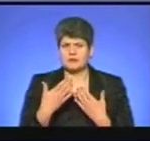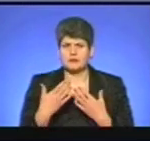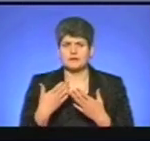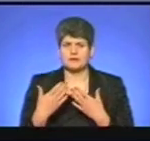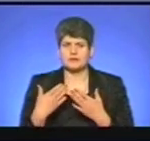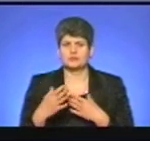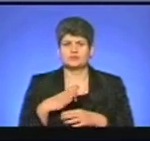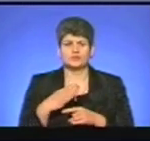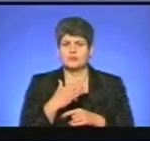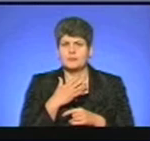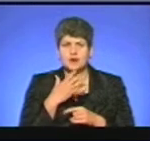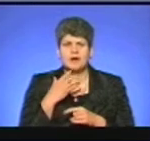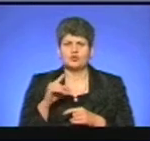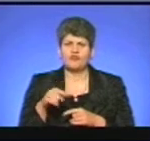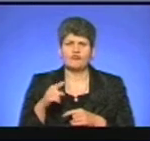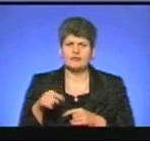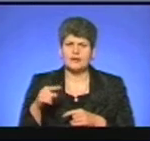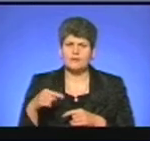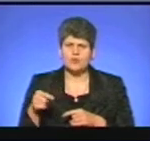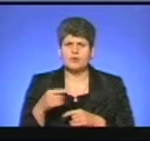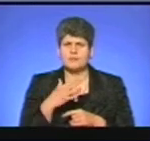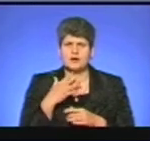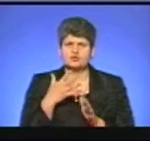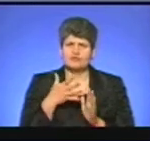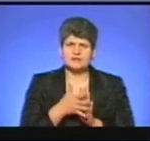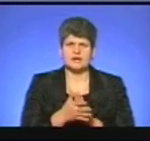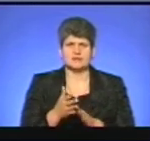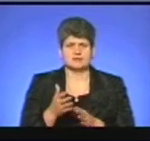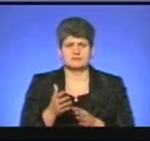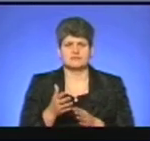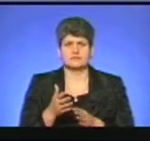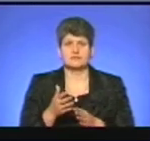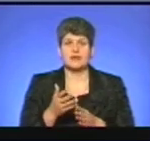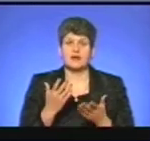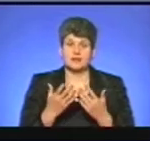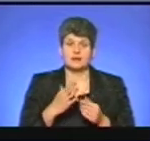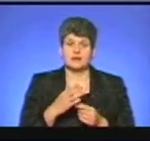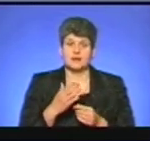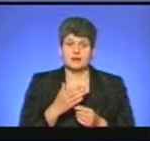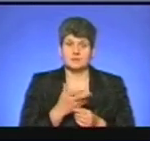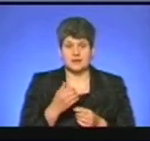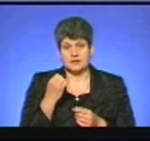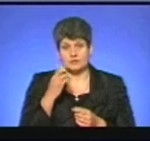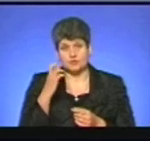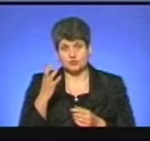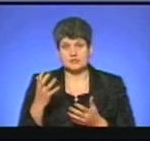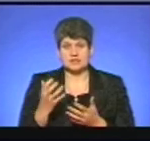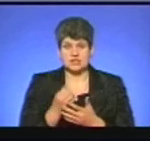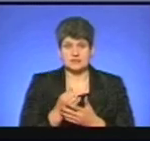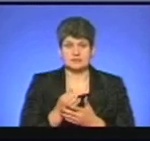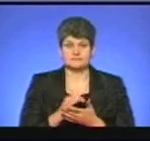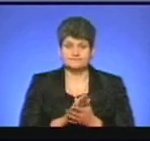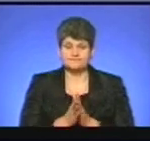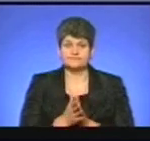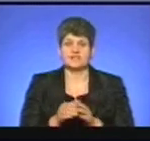оскільки було дуже багато вимог і багато витратних частин. Ну, ми, дякувати Богу, знайшли компромісне